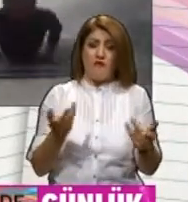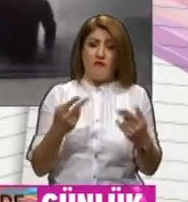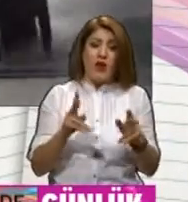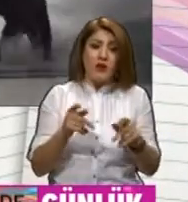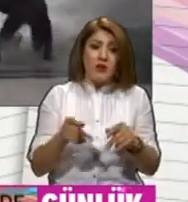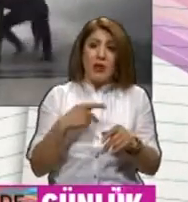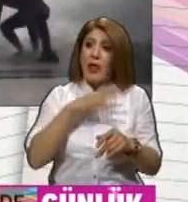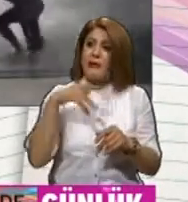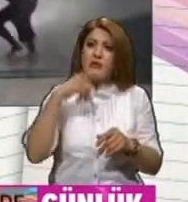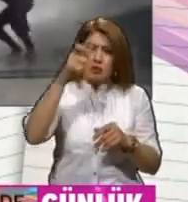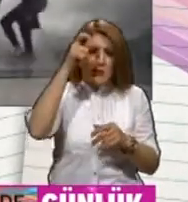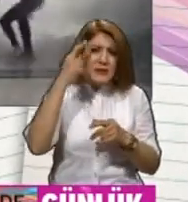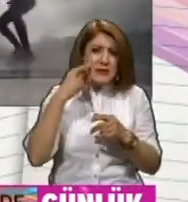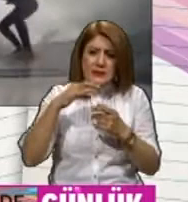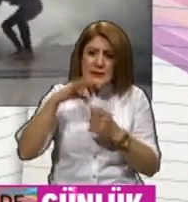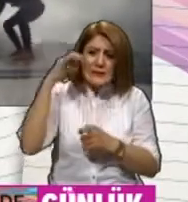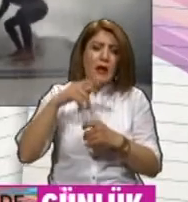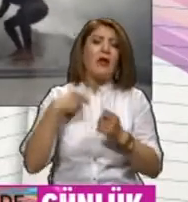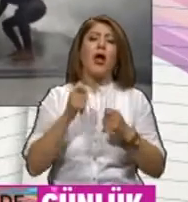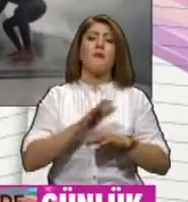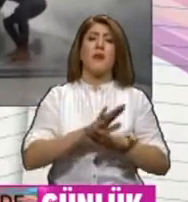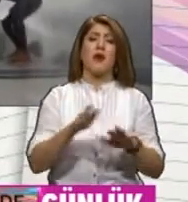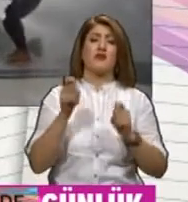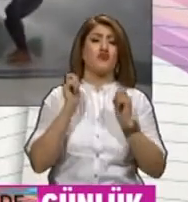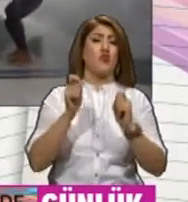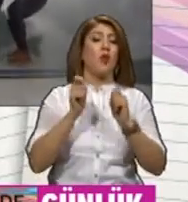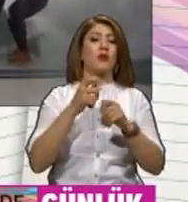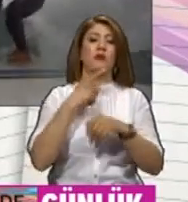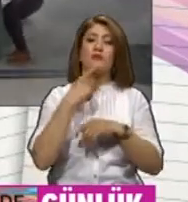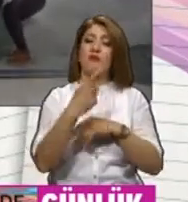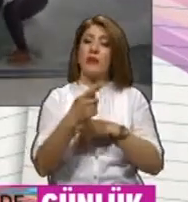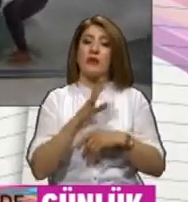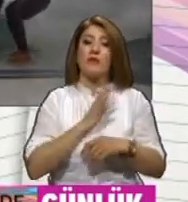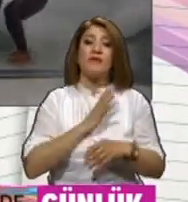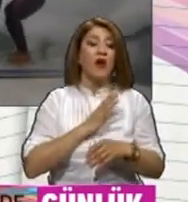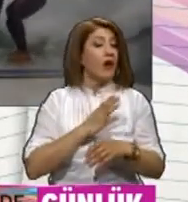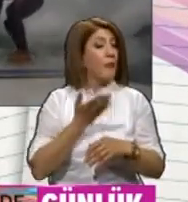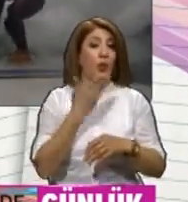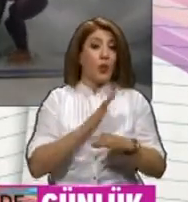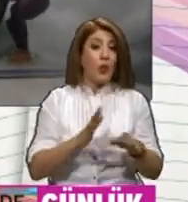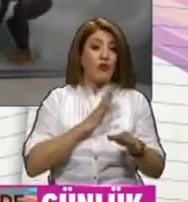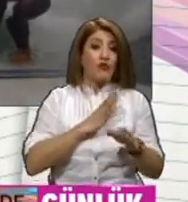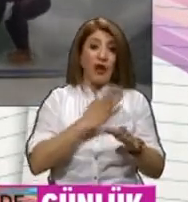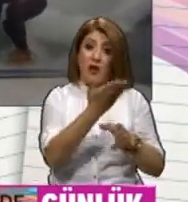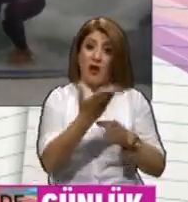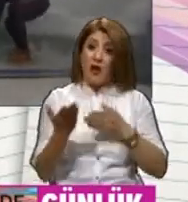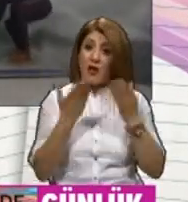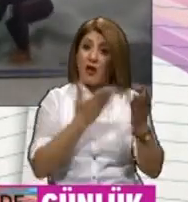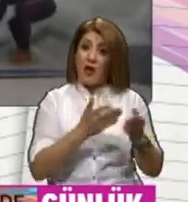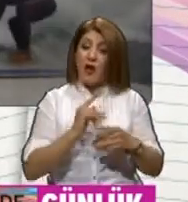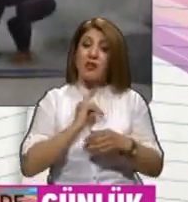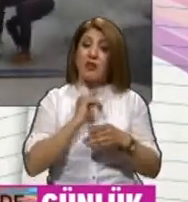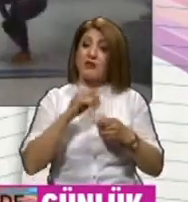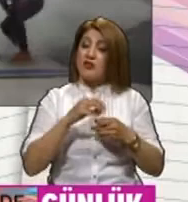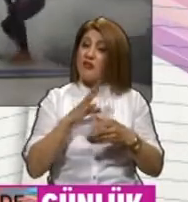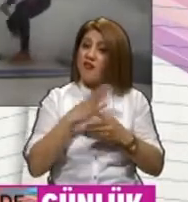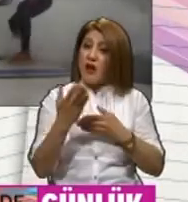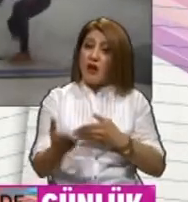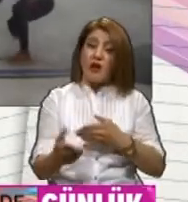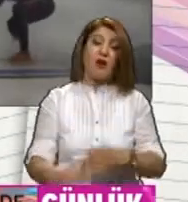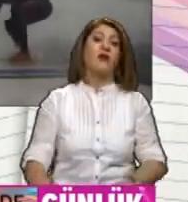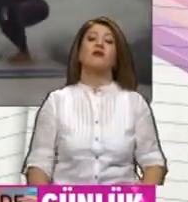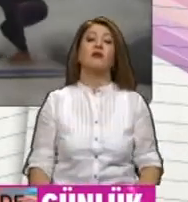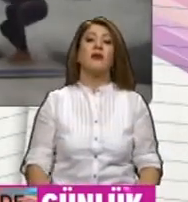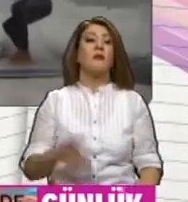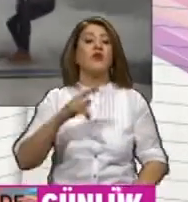yapılamaz diye düşünüyor. Hı hı. Şimdi geçtiğimiz günlerde Uluslararası Sörf Federasyonu bir